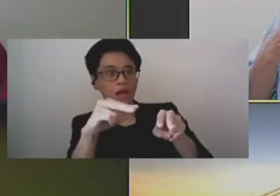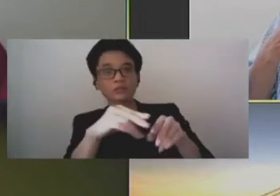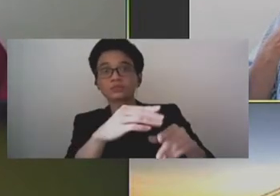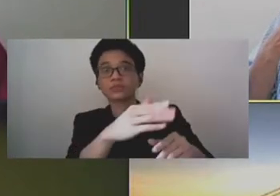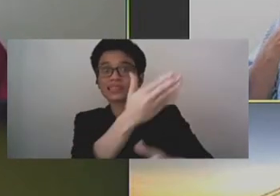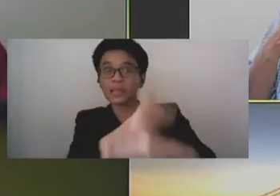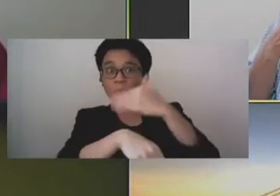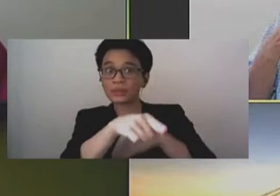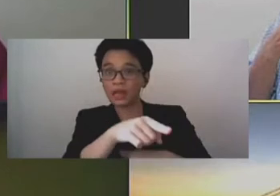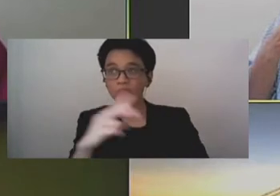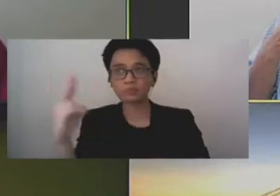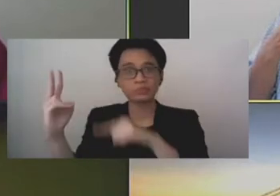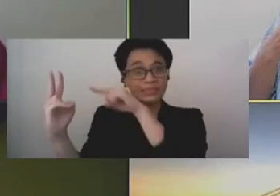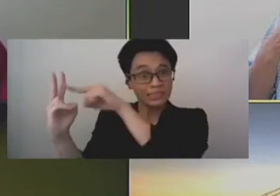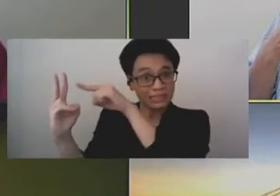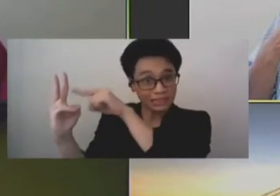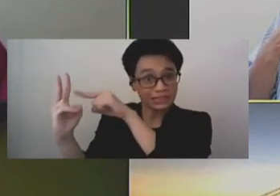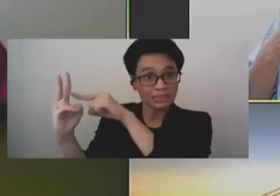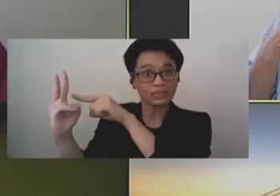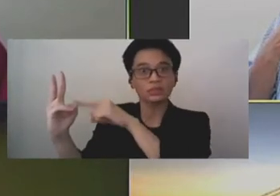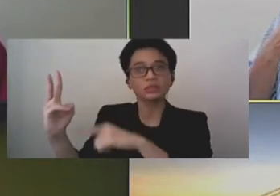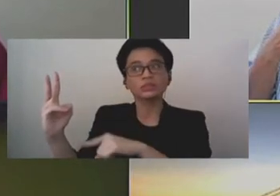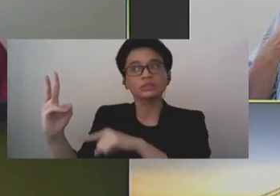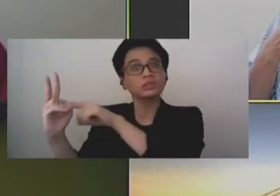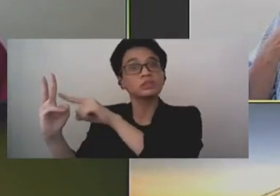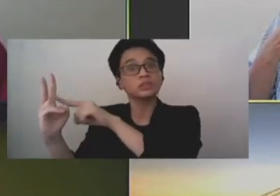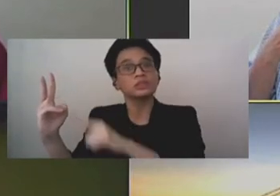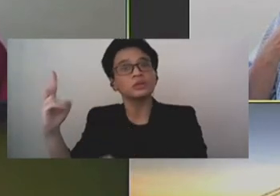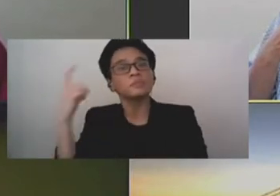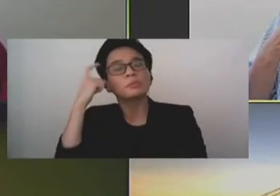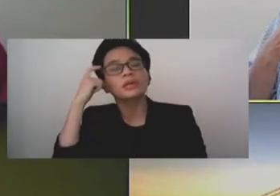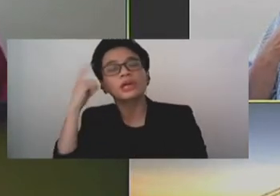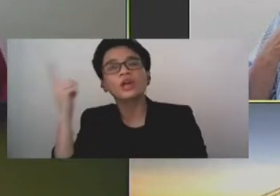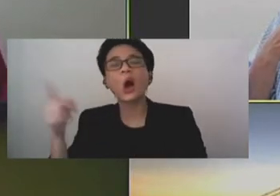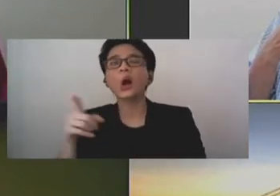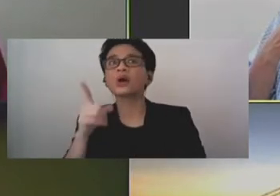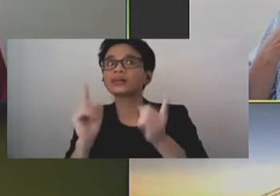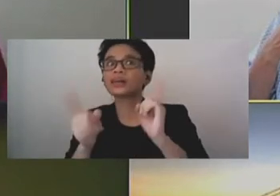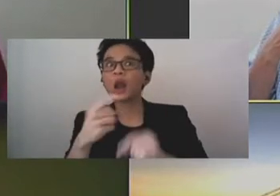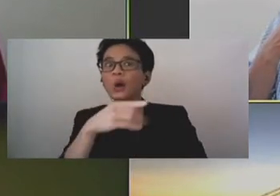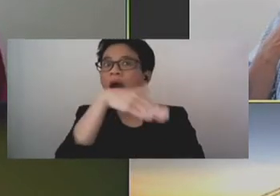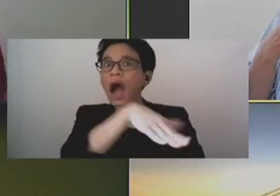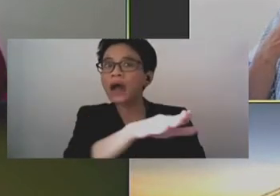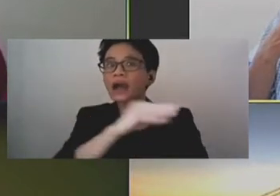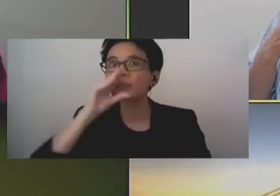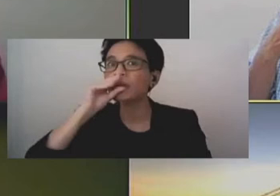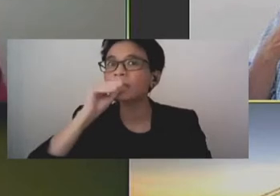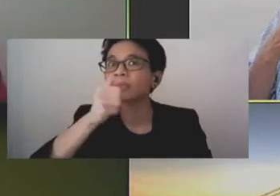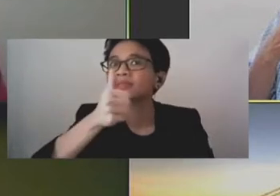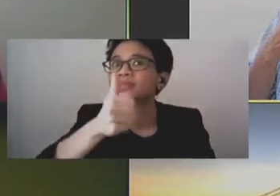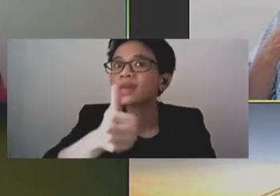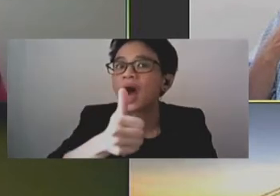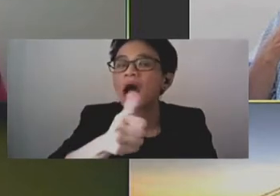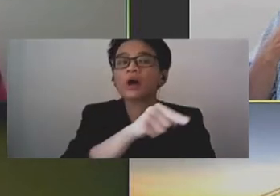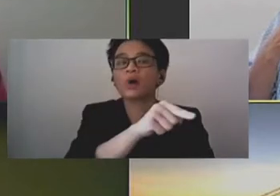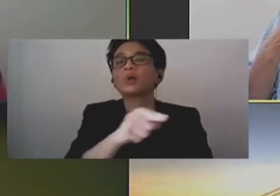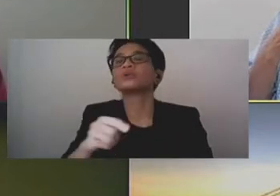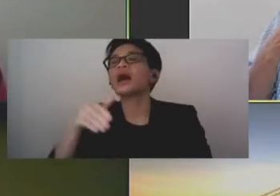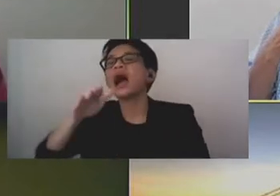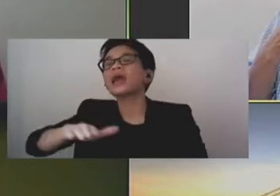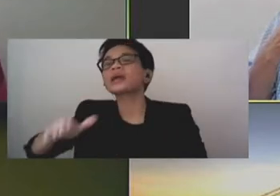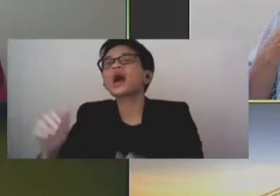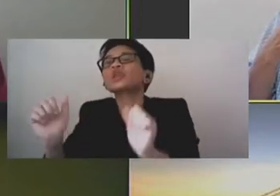masih berpikir bahwa ketika anak saya bisa bicara, maka dia sama dengan anak normal atau setara dengan anak